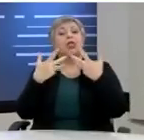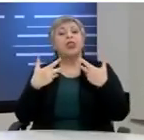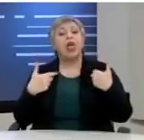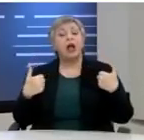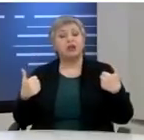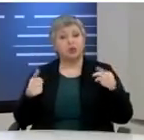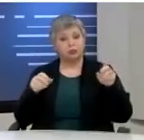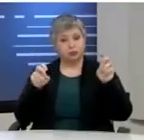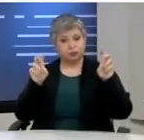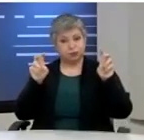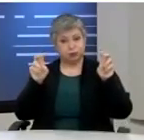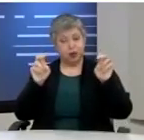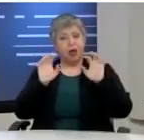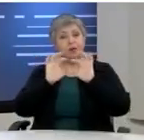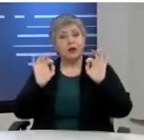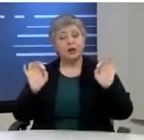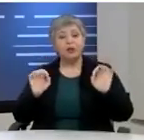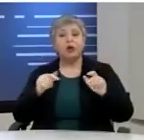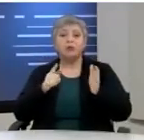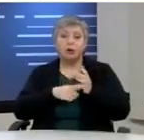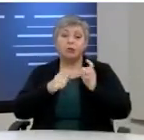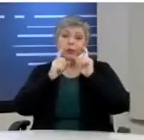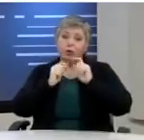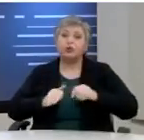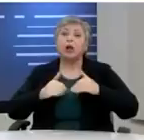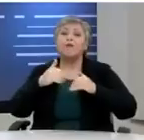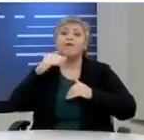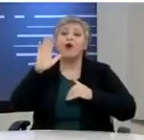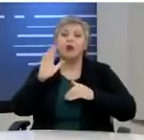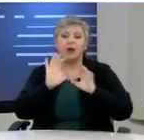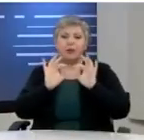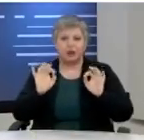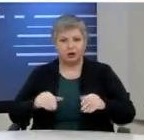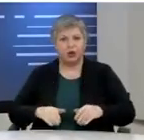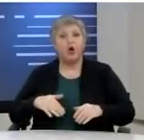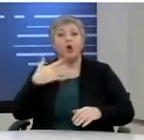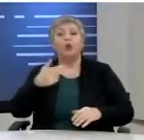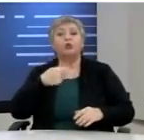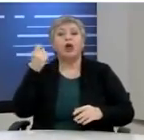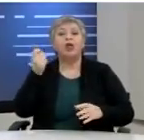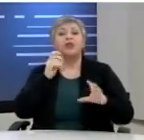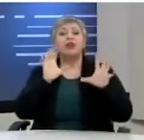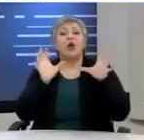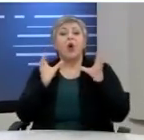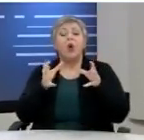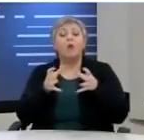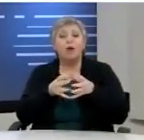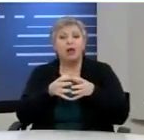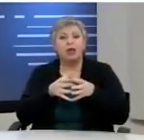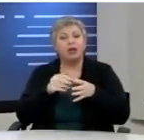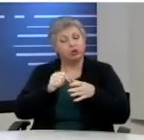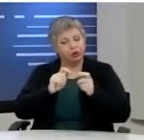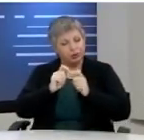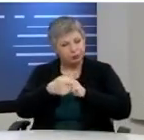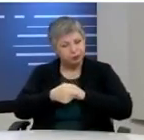μακεδονικό, θα έχουν της Βόρειας Μακεδονίας, δεν μπορούν να έχουν εθνική ομάδα μακεδονική, θα έχουν εθνική ομάδα της Βόρειας